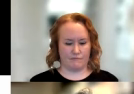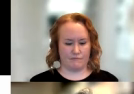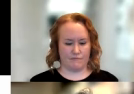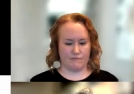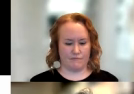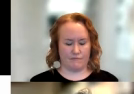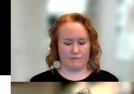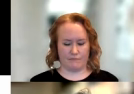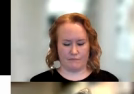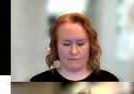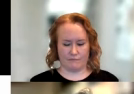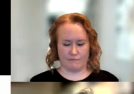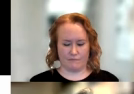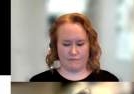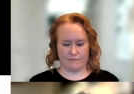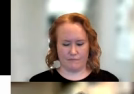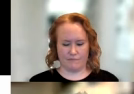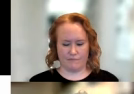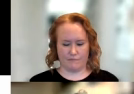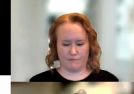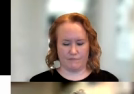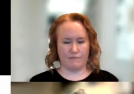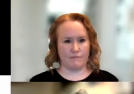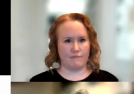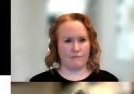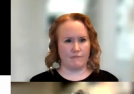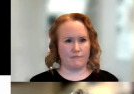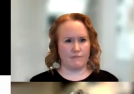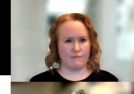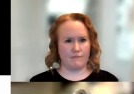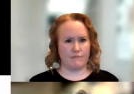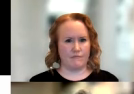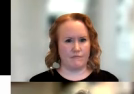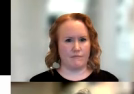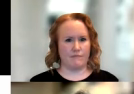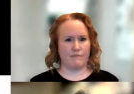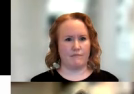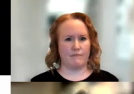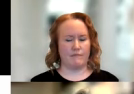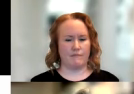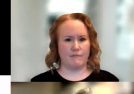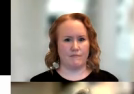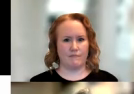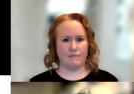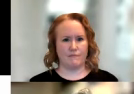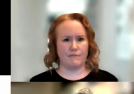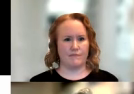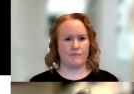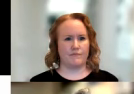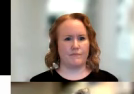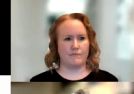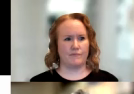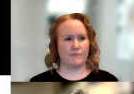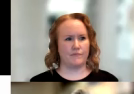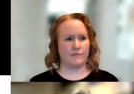styrke kommunens arbeid med oppgradering av eksisterende grunnskole til universell utforming. Det et tema som har vært veldig mye oppe, både fra organisasjonenes